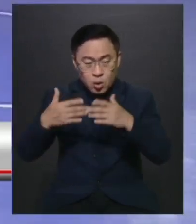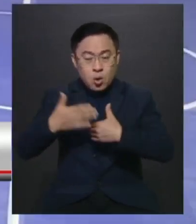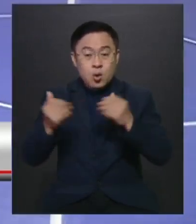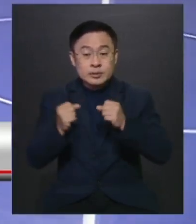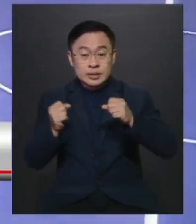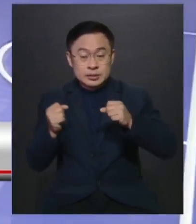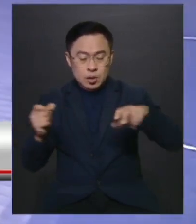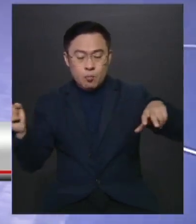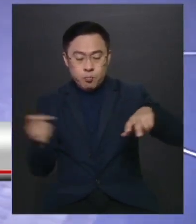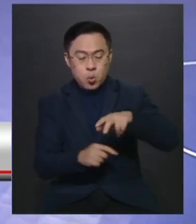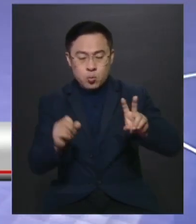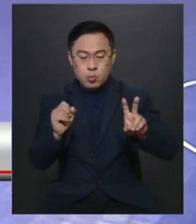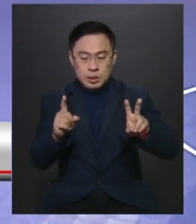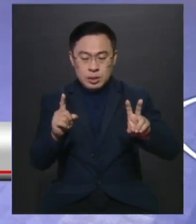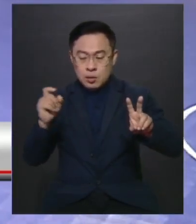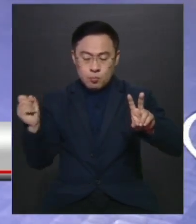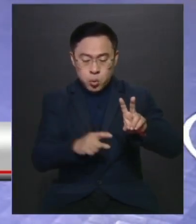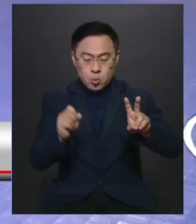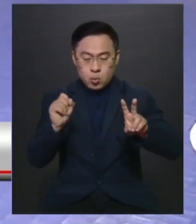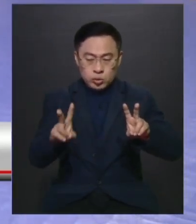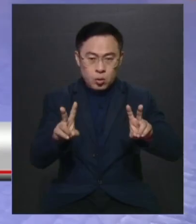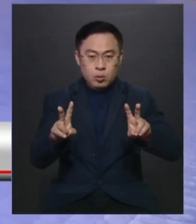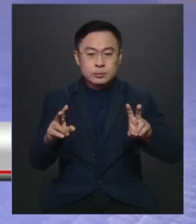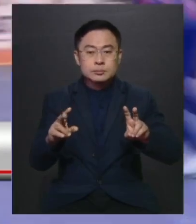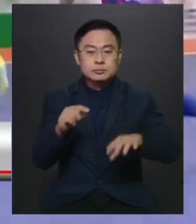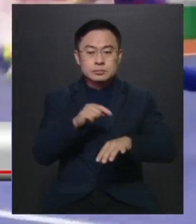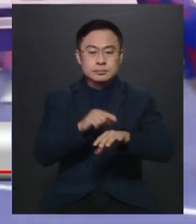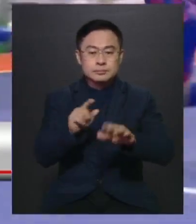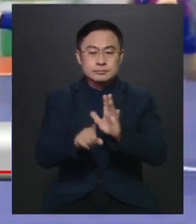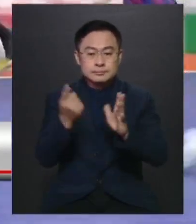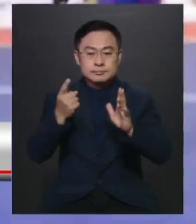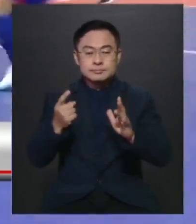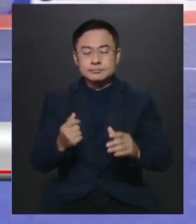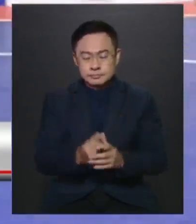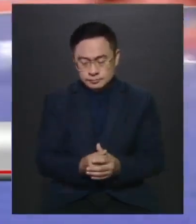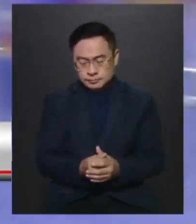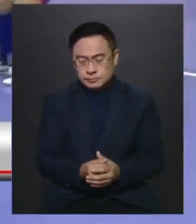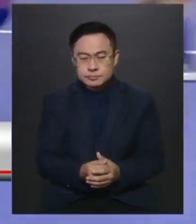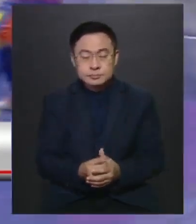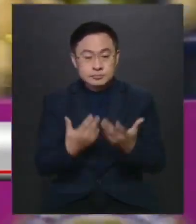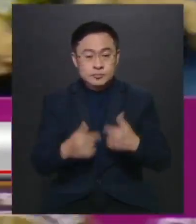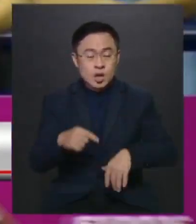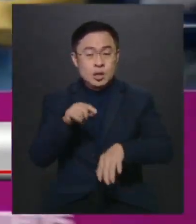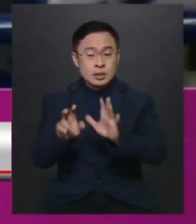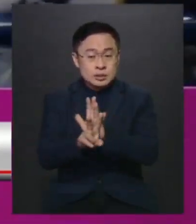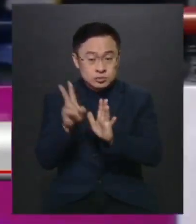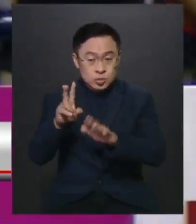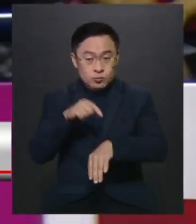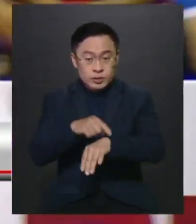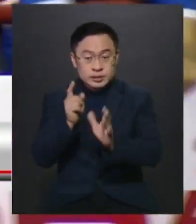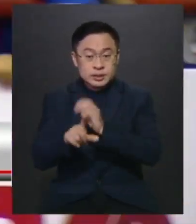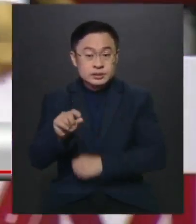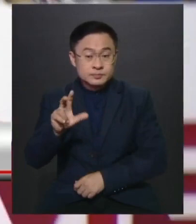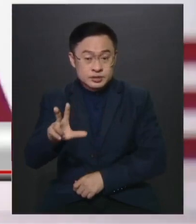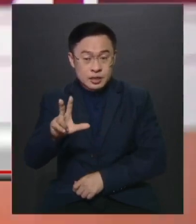การท่าเรือ 2ประตูต่อ 2จากเวนเดอร์เบสคนเดิมค่ะส่วนเครื่องล้างหน้าที่ 23นะคะทีมเยือนห้อง